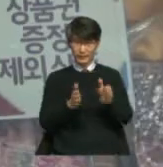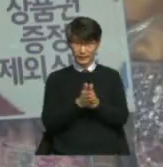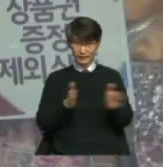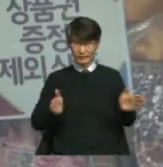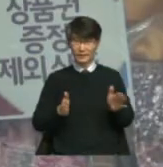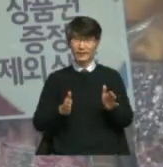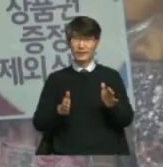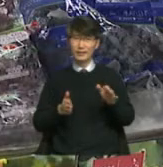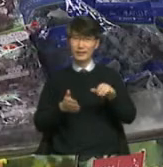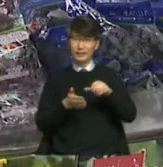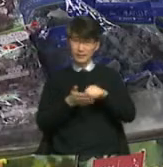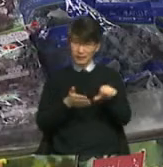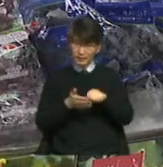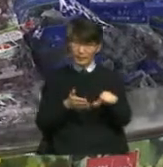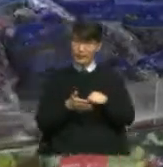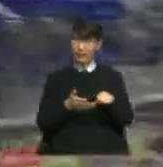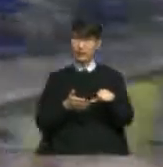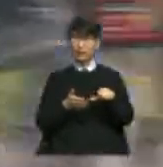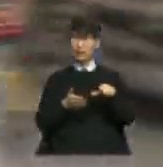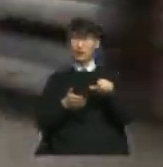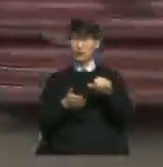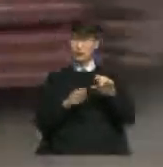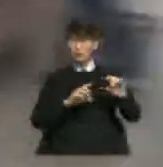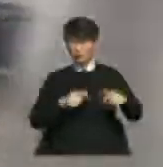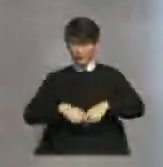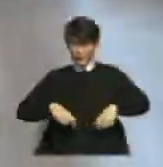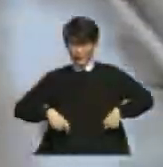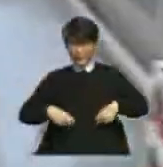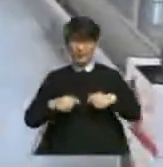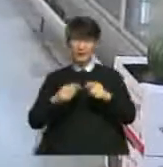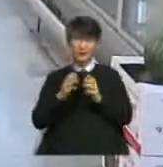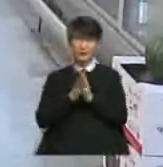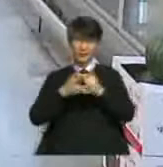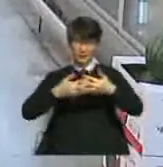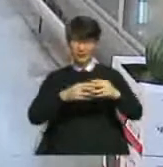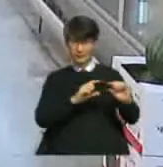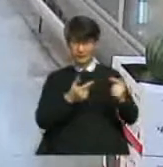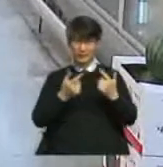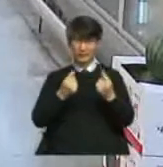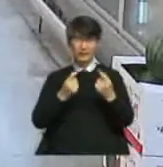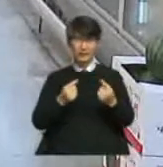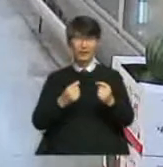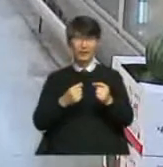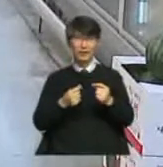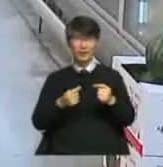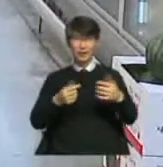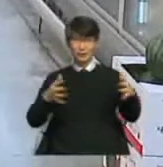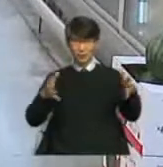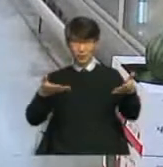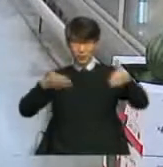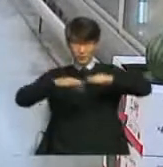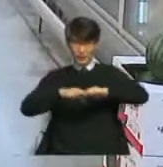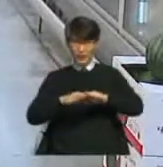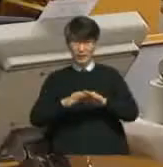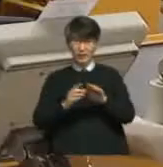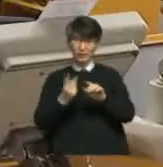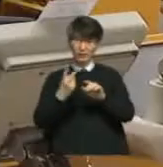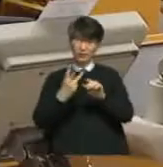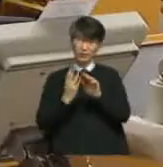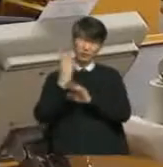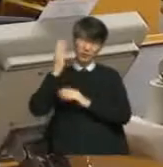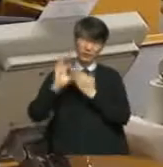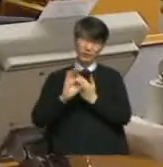은 제가 류 주류 화장품 이와 벨트나 지갑 같은 자파리 며 일정 포장 공간과 포장 횟수를 초과하면